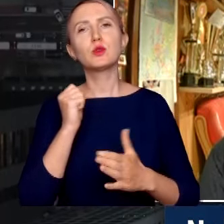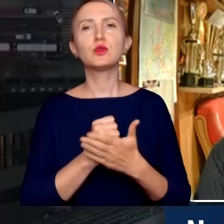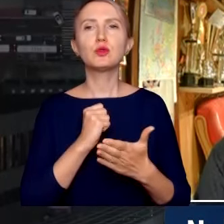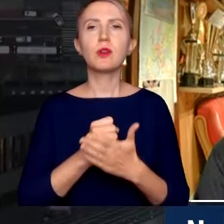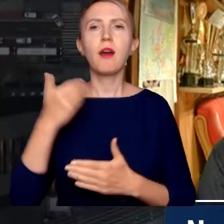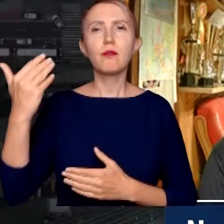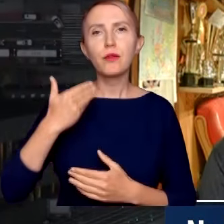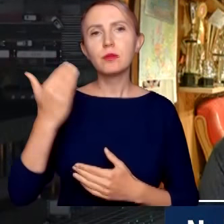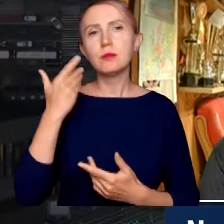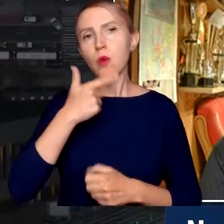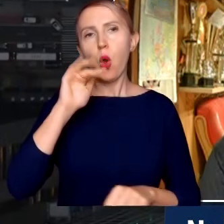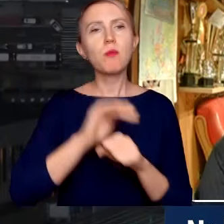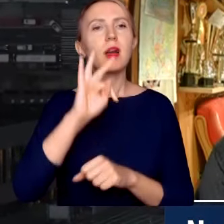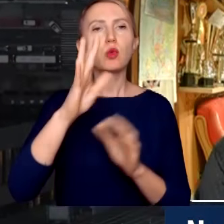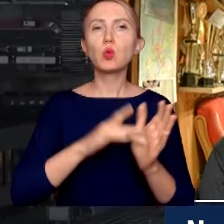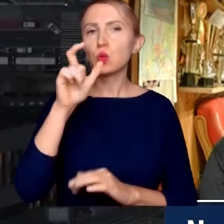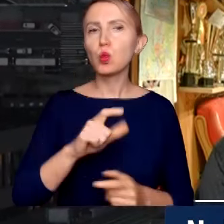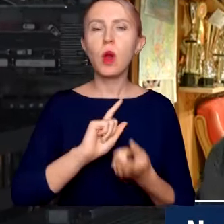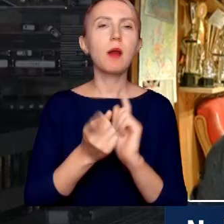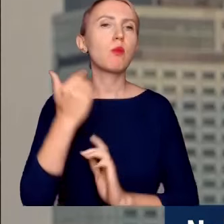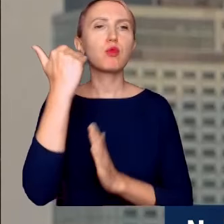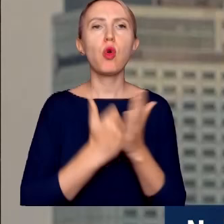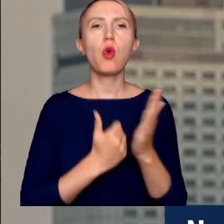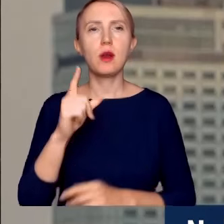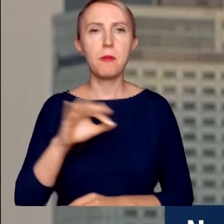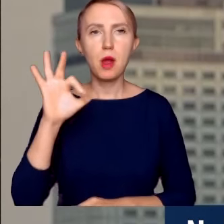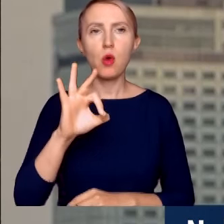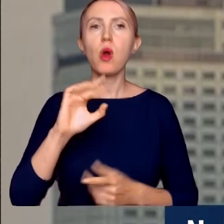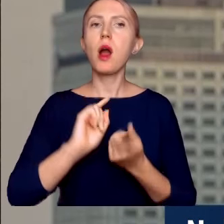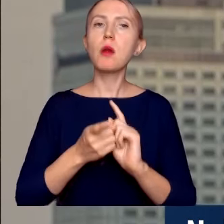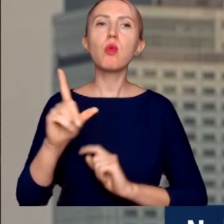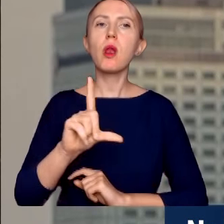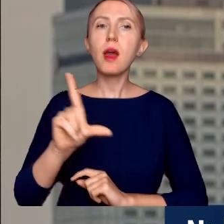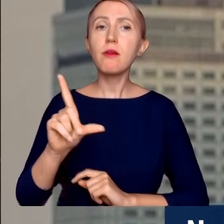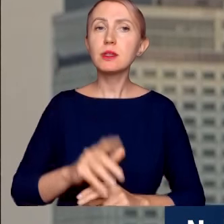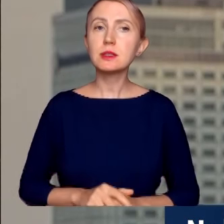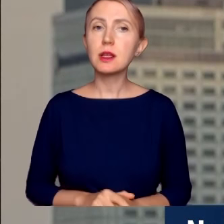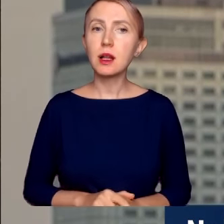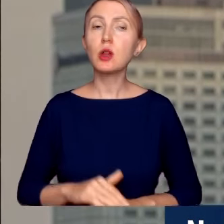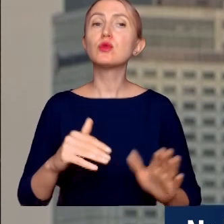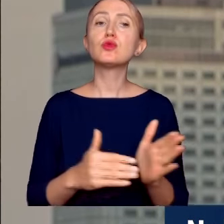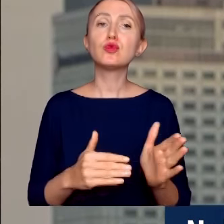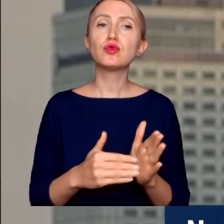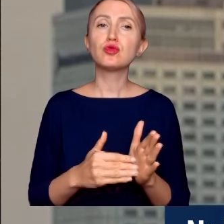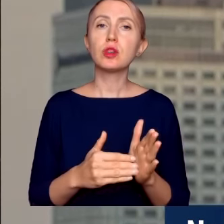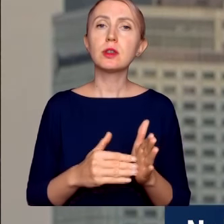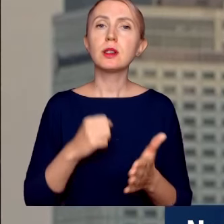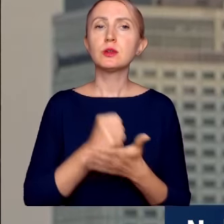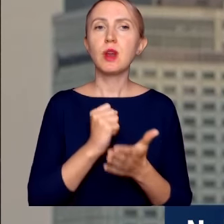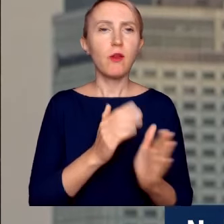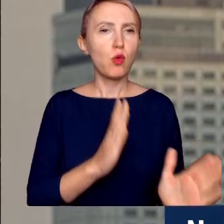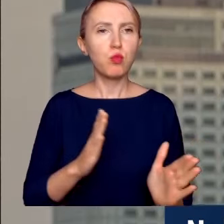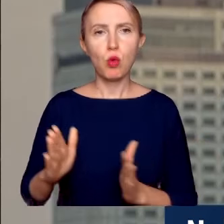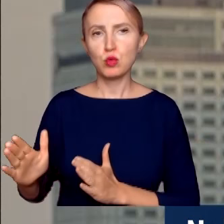wypowiedziami, deklaracjami Donalda Tuska, czy programem Platformy, czy Lewicy, trzeba te sprawy uporządkować